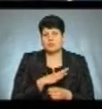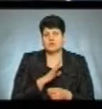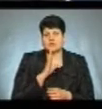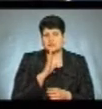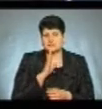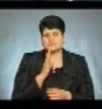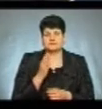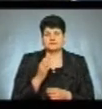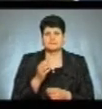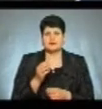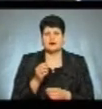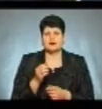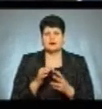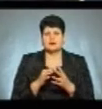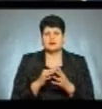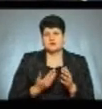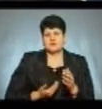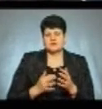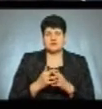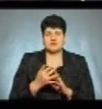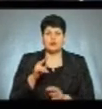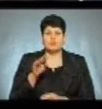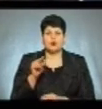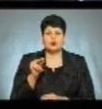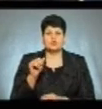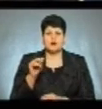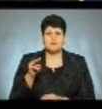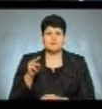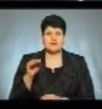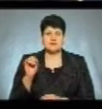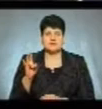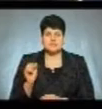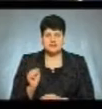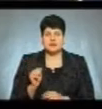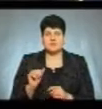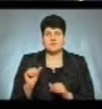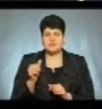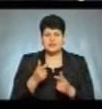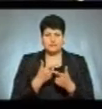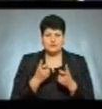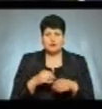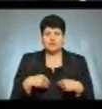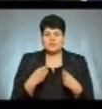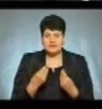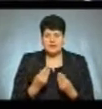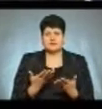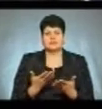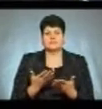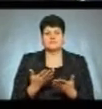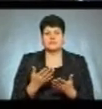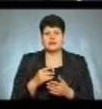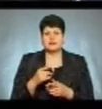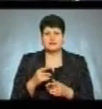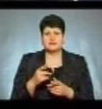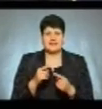неповнолітня дівчинка, жителька села Почапинці. Проте десь первинна інформація, яку надали і засоби масової інформації,